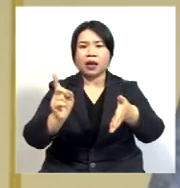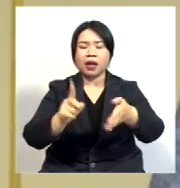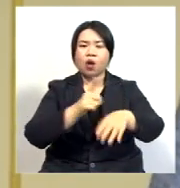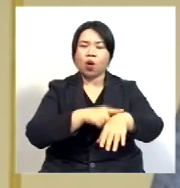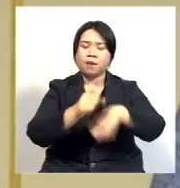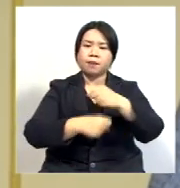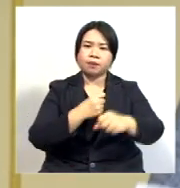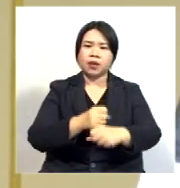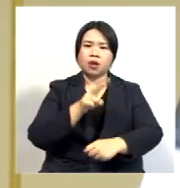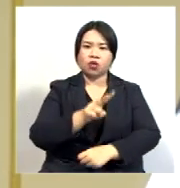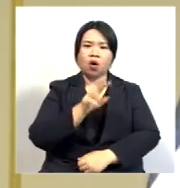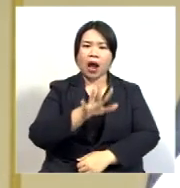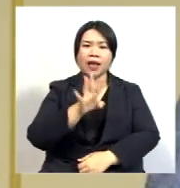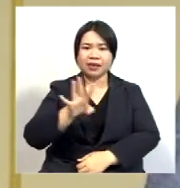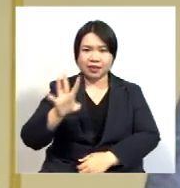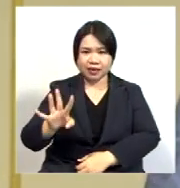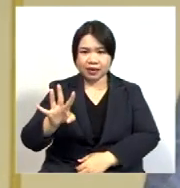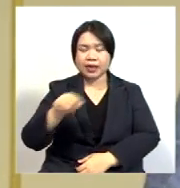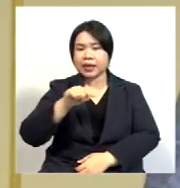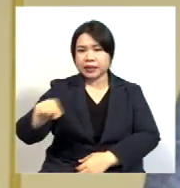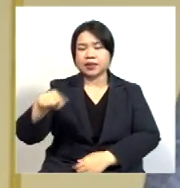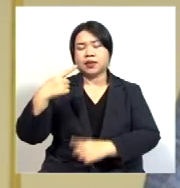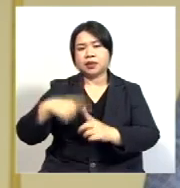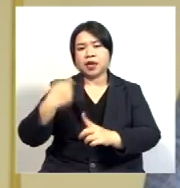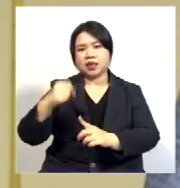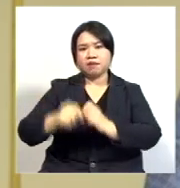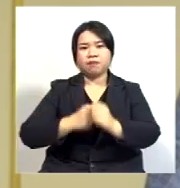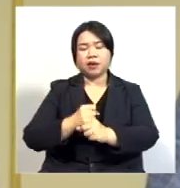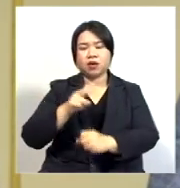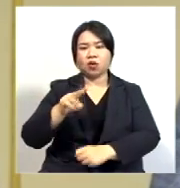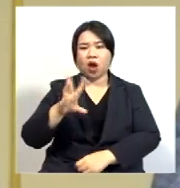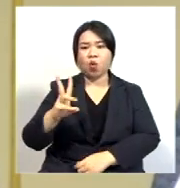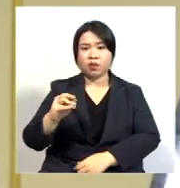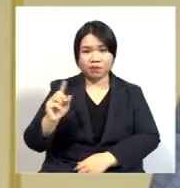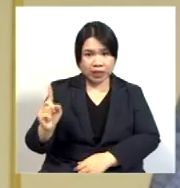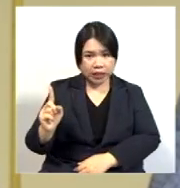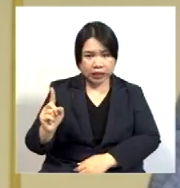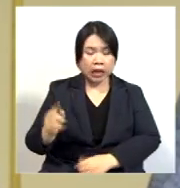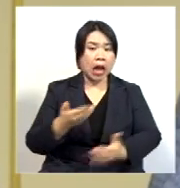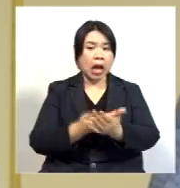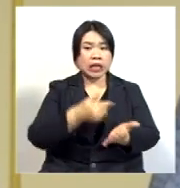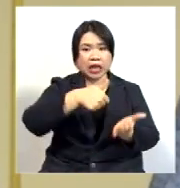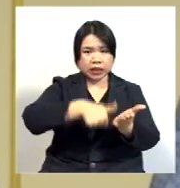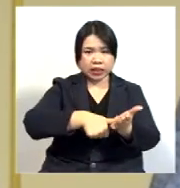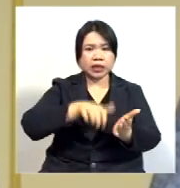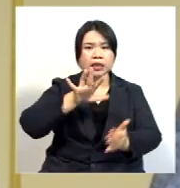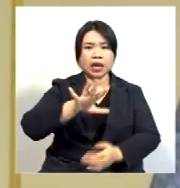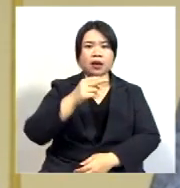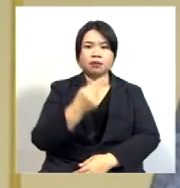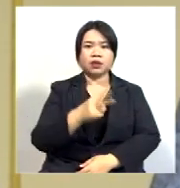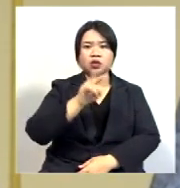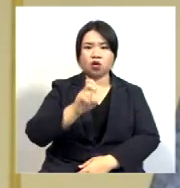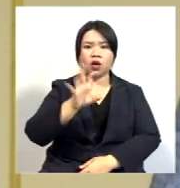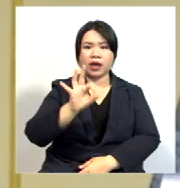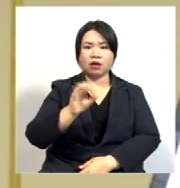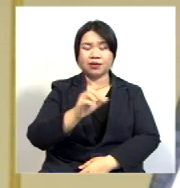าปี2544ถึงตุลาคมปี2561เป็นมูลหนี้ทั้งหมด 52,090 ล้